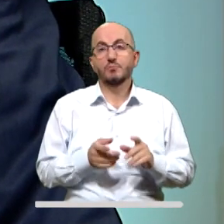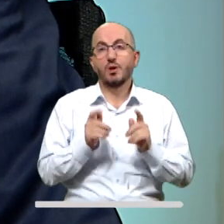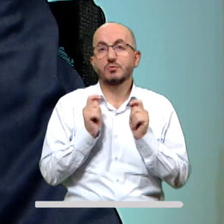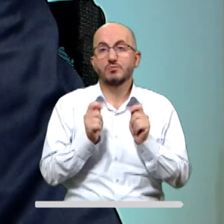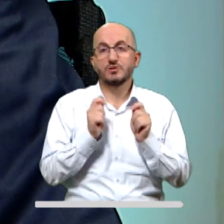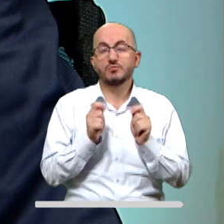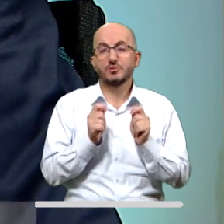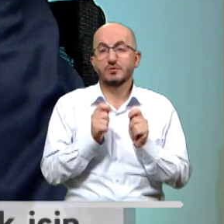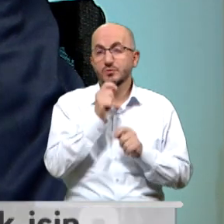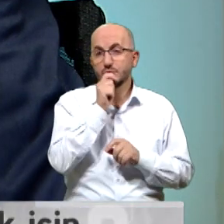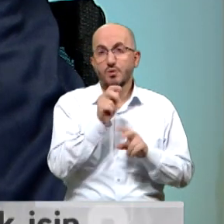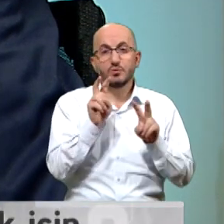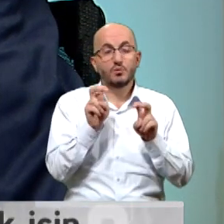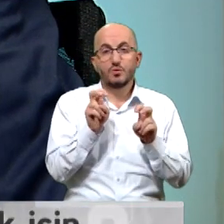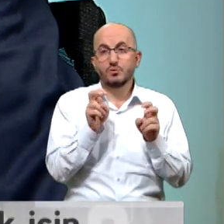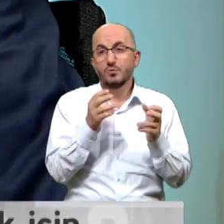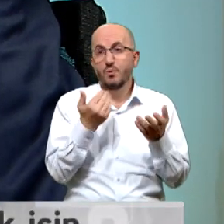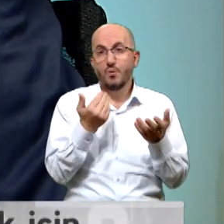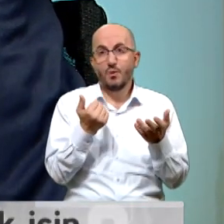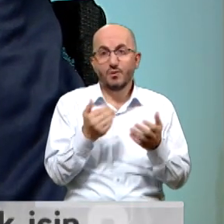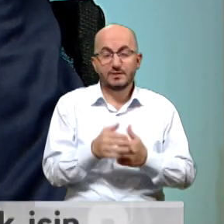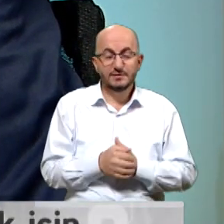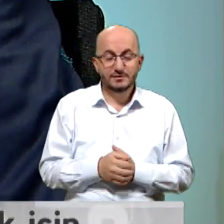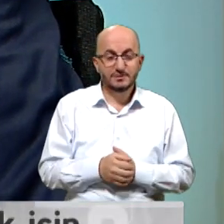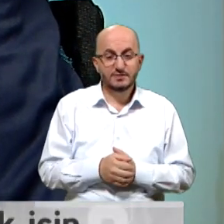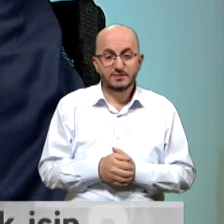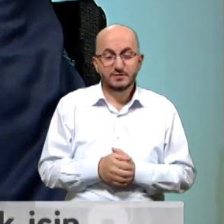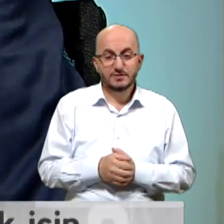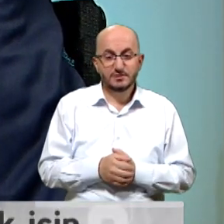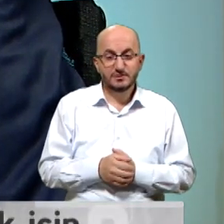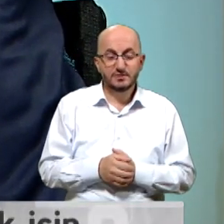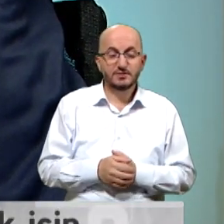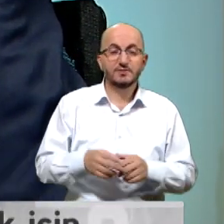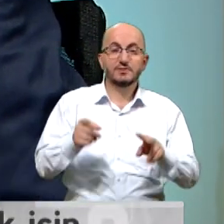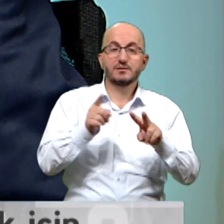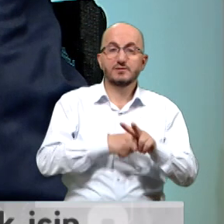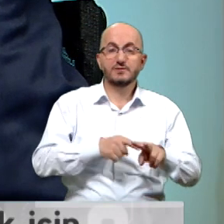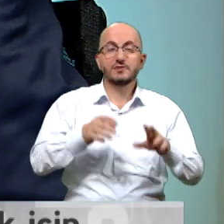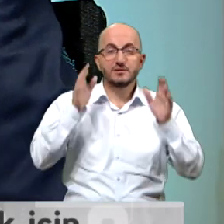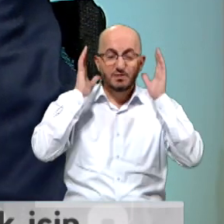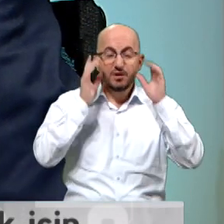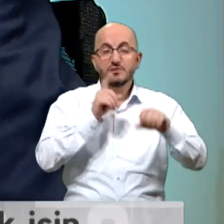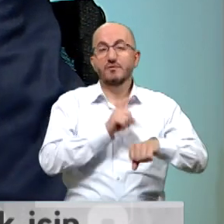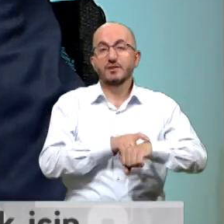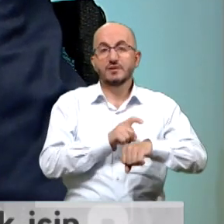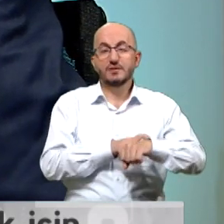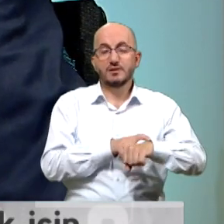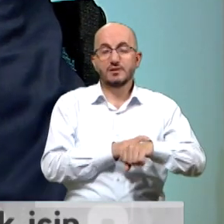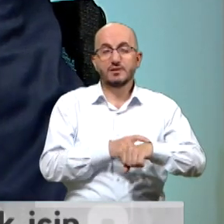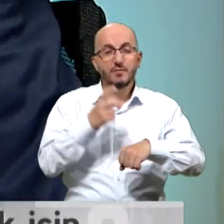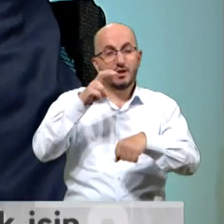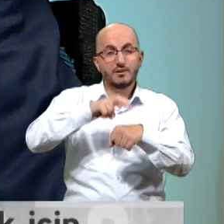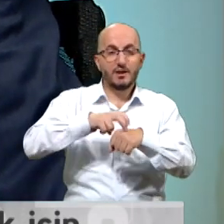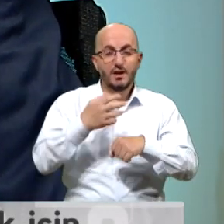söz konusu yok, gözükmüyor. Şimdi yatsı namaz vakitleri ne isterseniz kısa bir